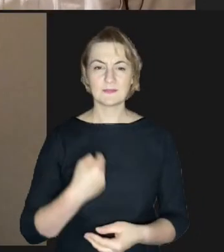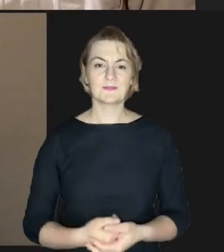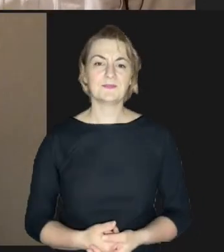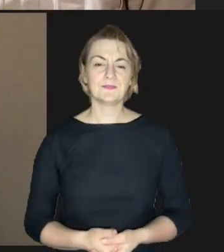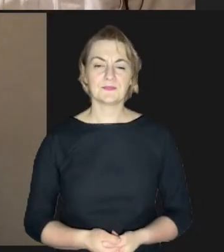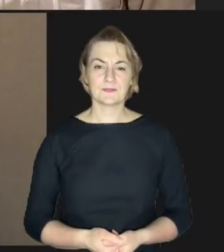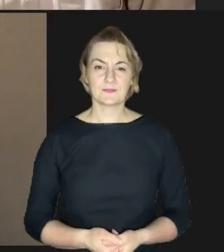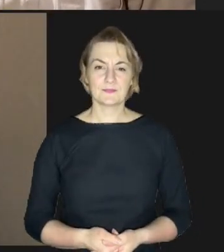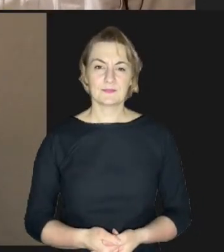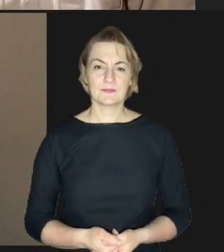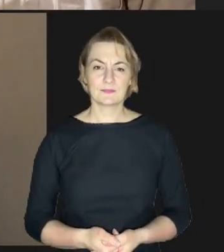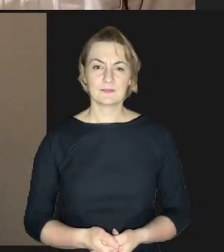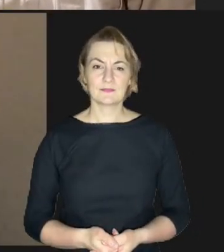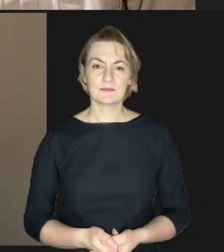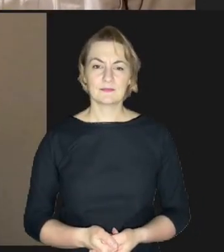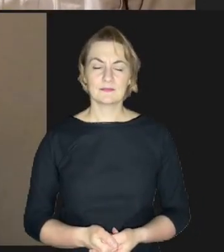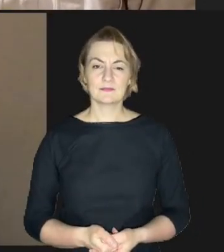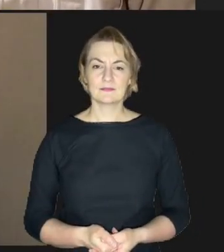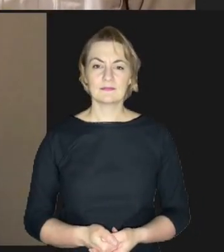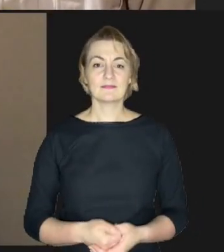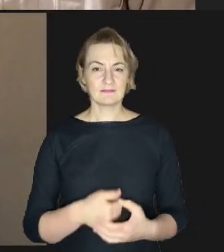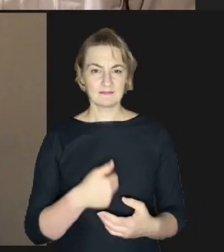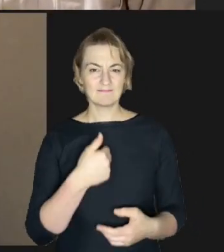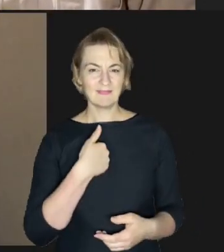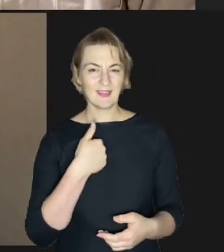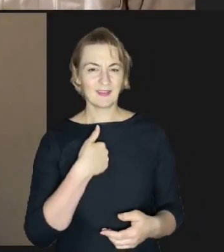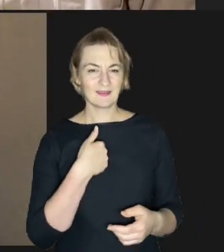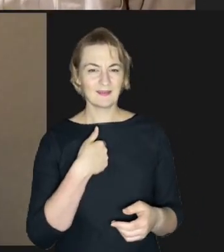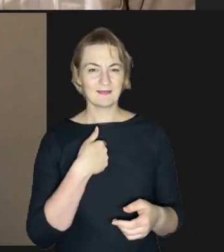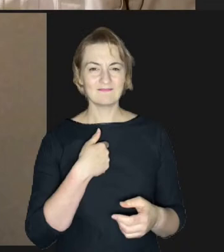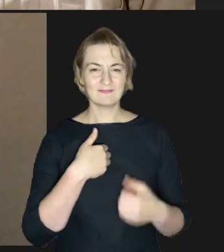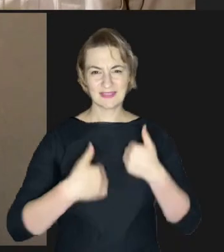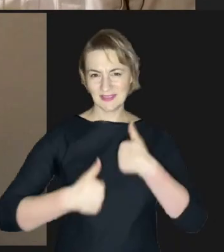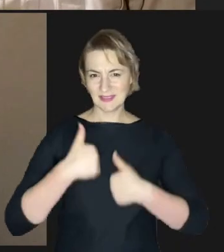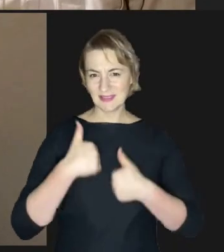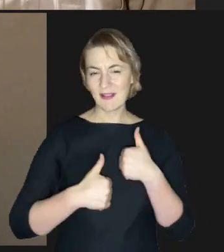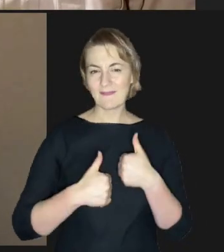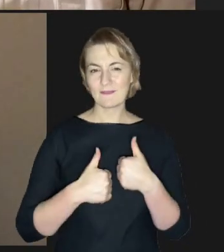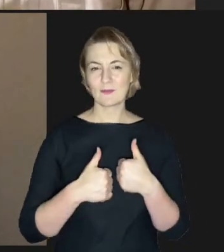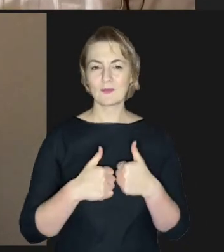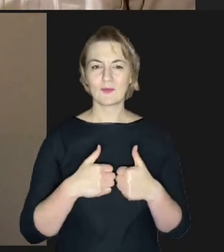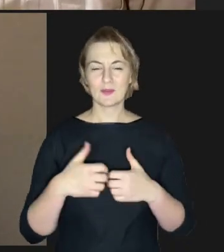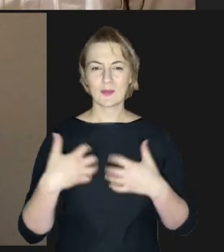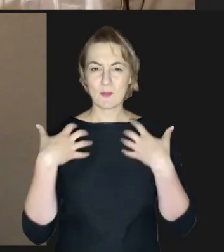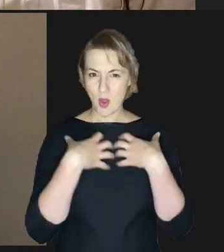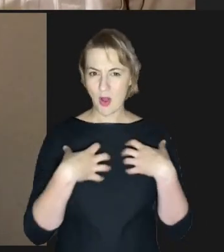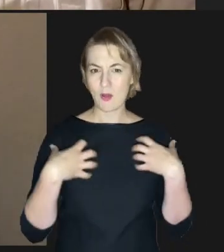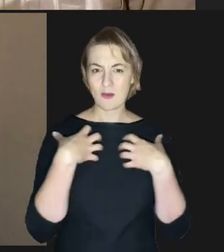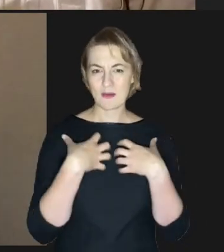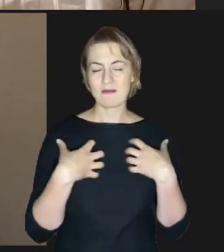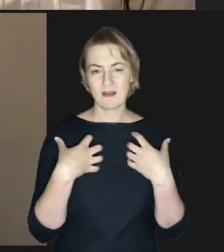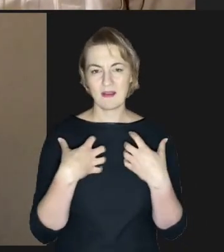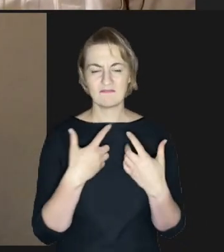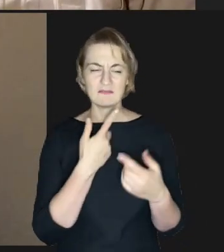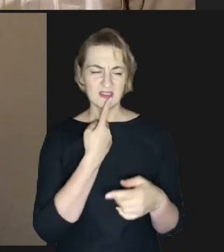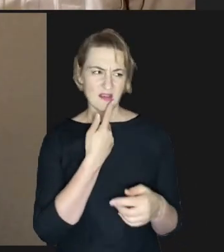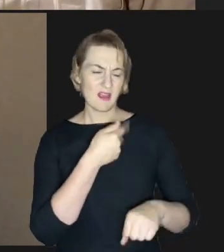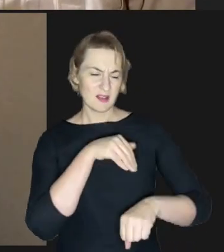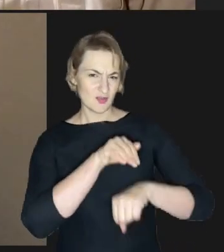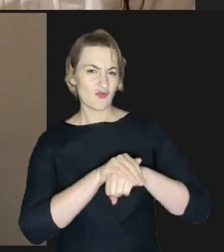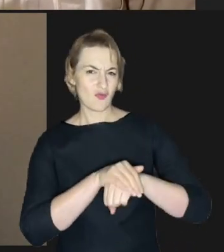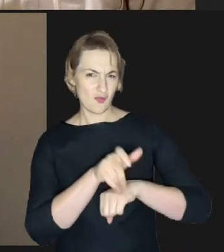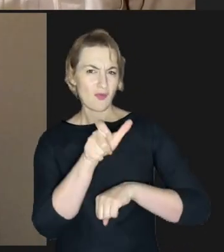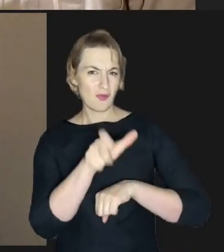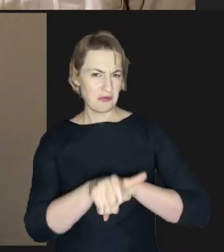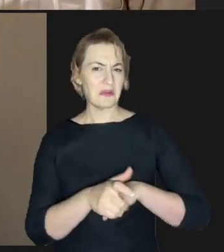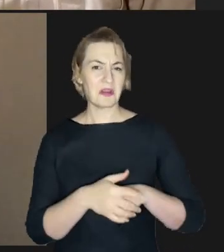Ja może jako biolog powiem tak, bo w 100% się z Tobą, Wojtku, zgadzam.